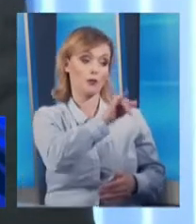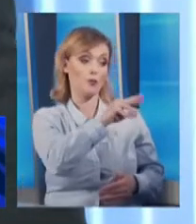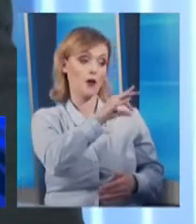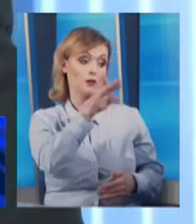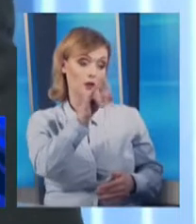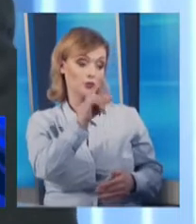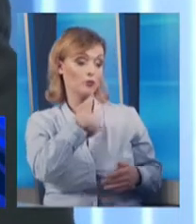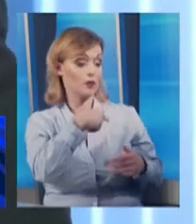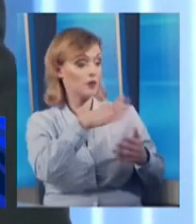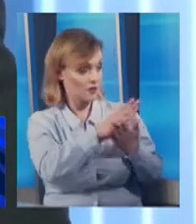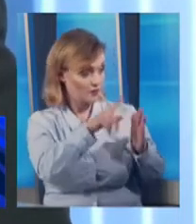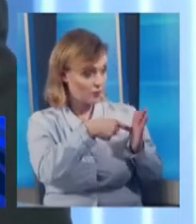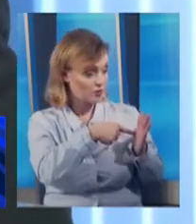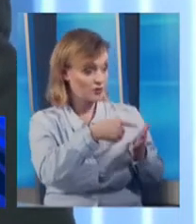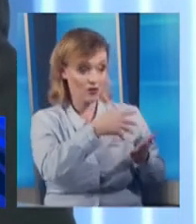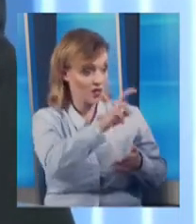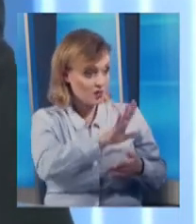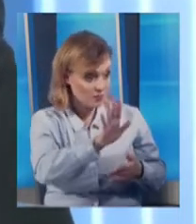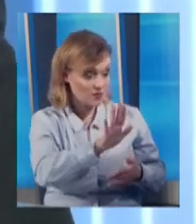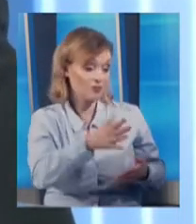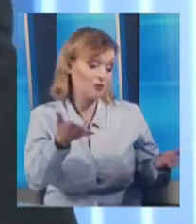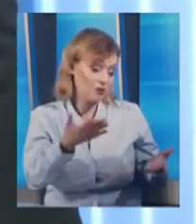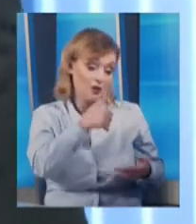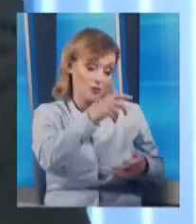venit... Nu-i mai spuneți? Păi,